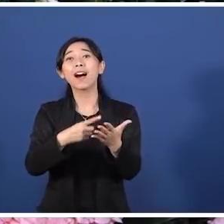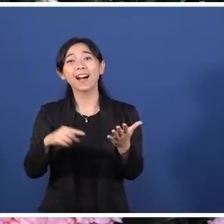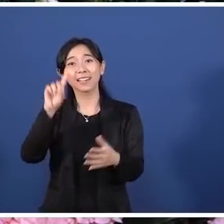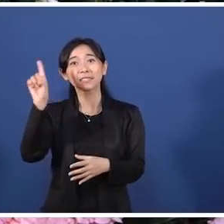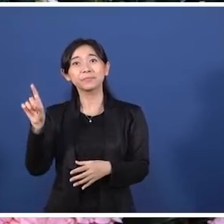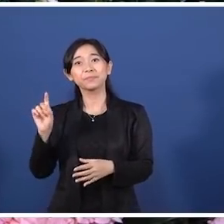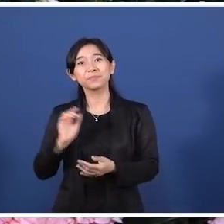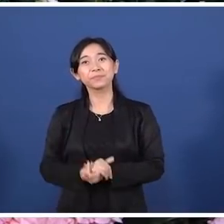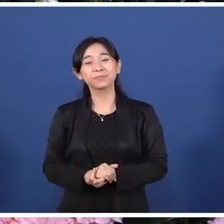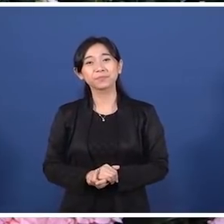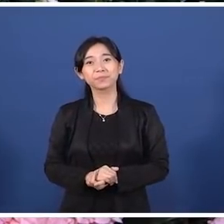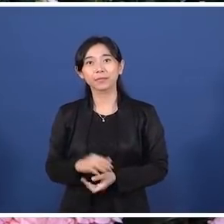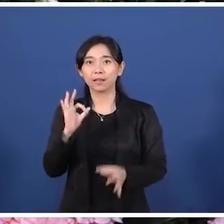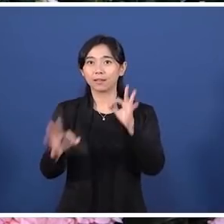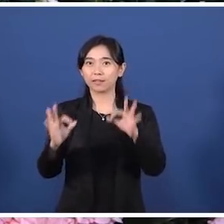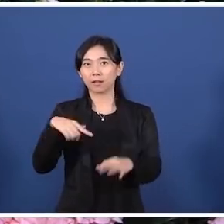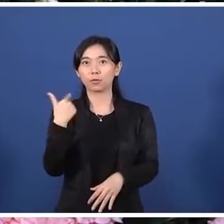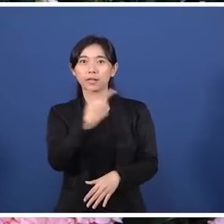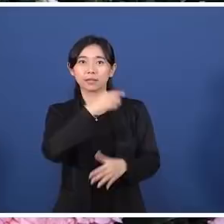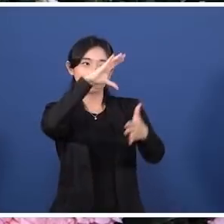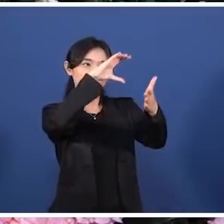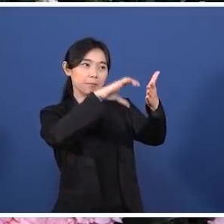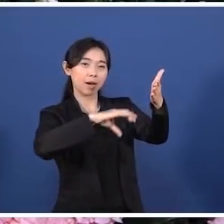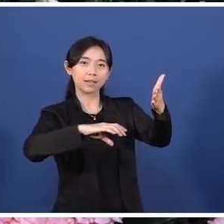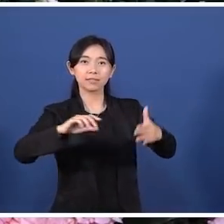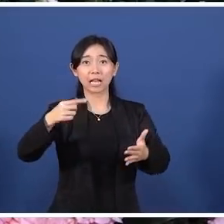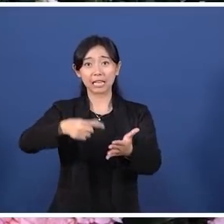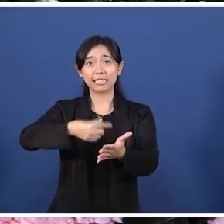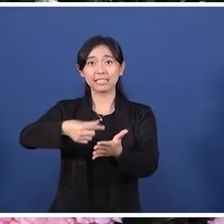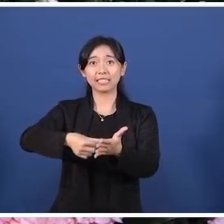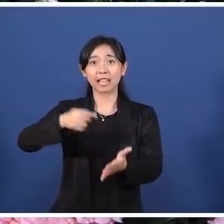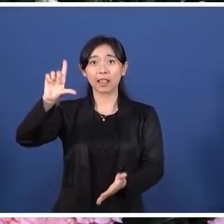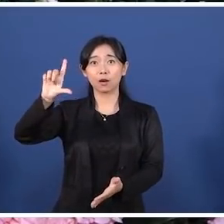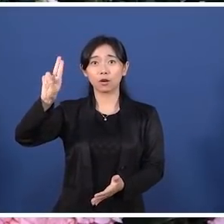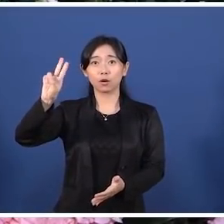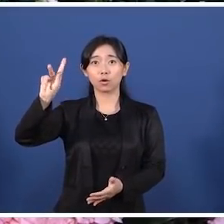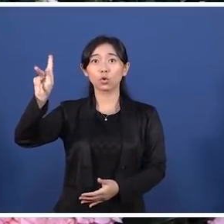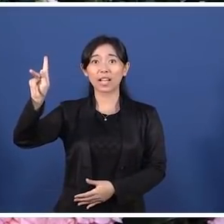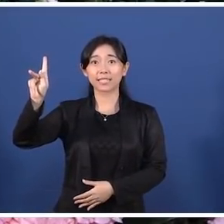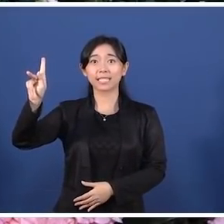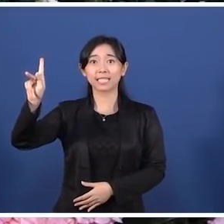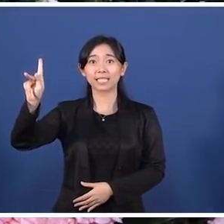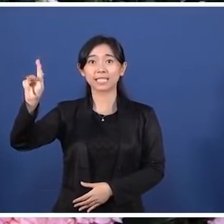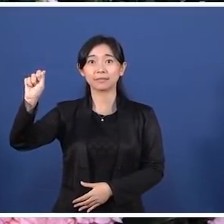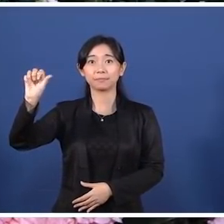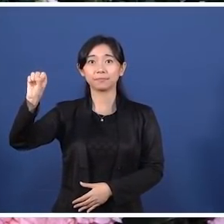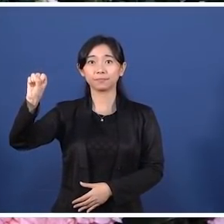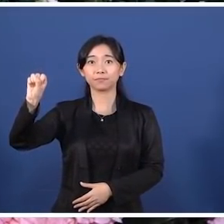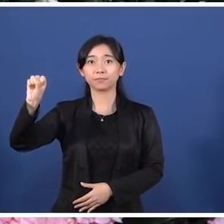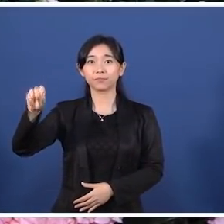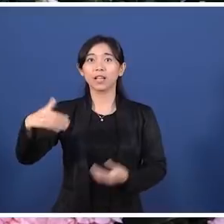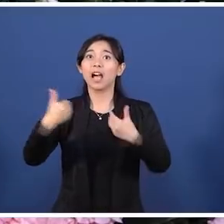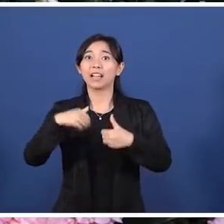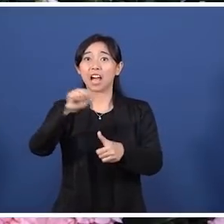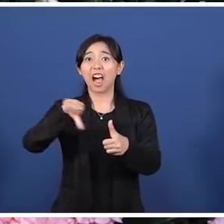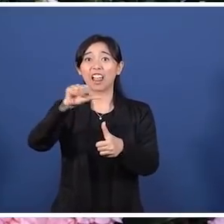Kalau kita menelusuri kisah di dalam Injil Lukas, saudara-saudara, peristiwa yang membuat banyak orang takut